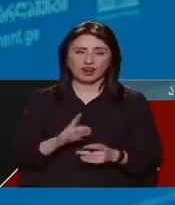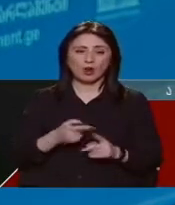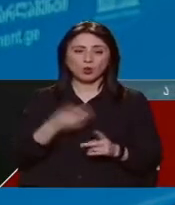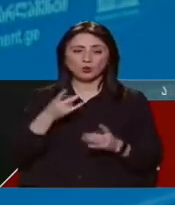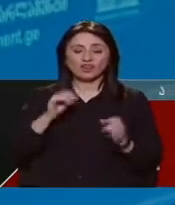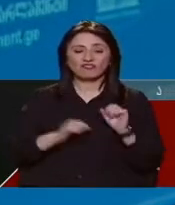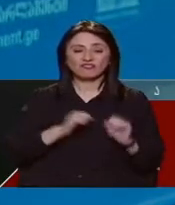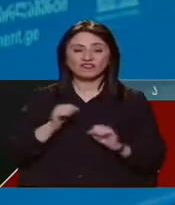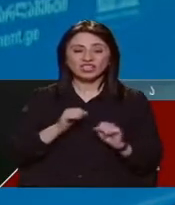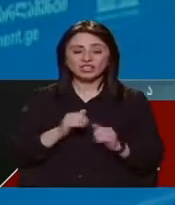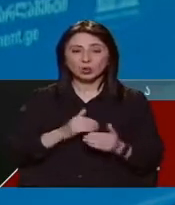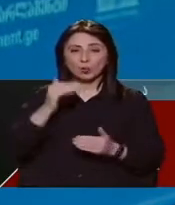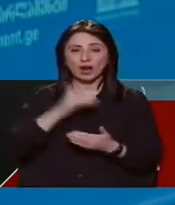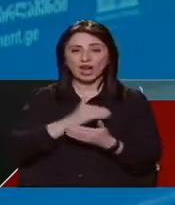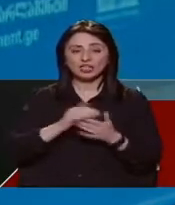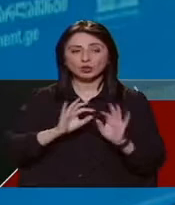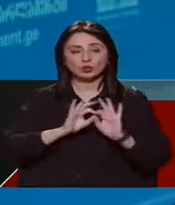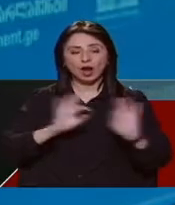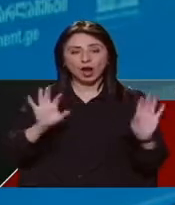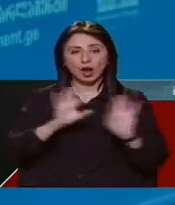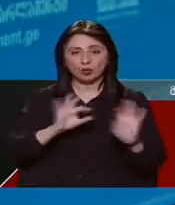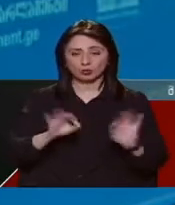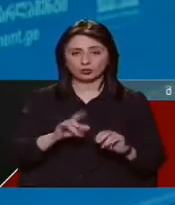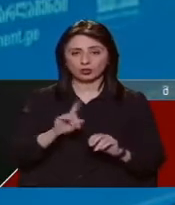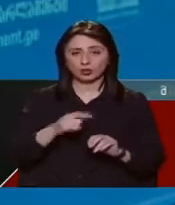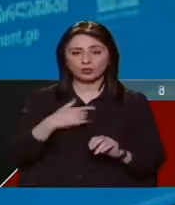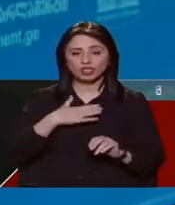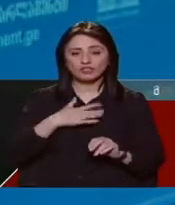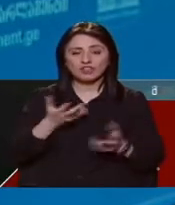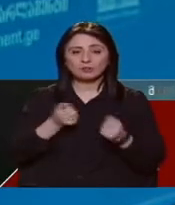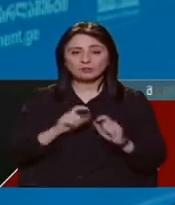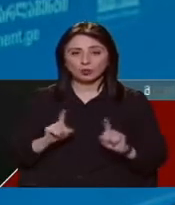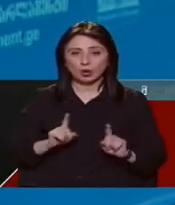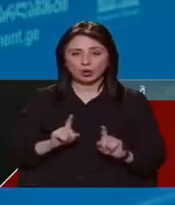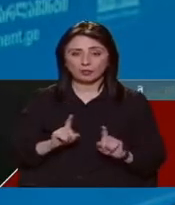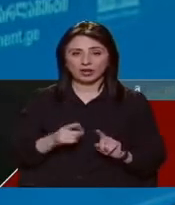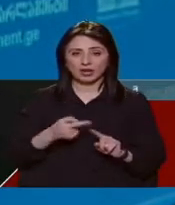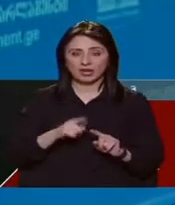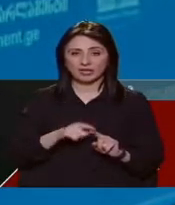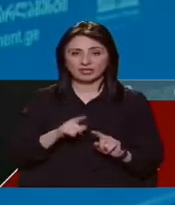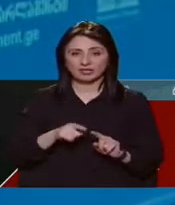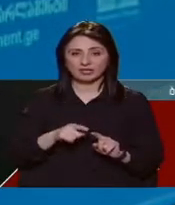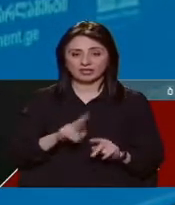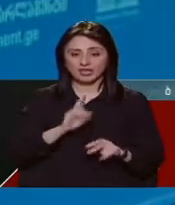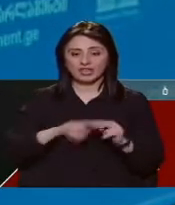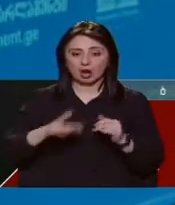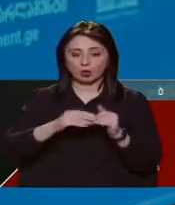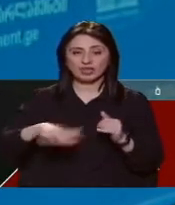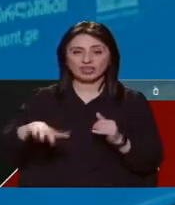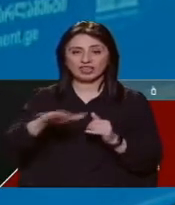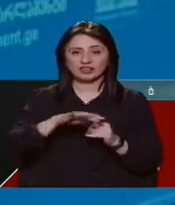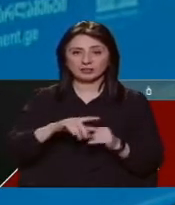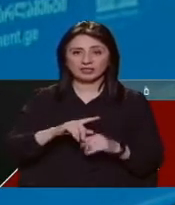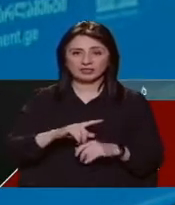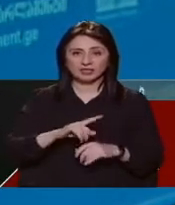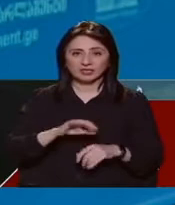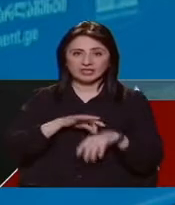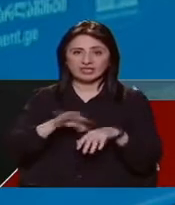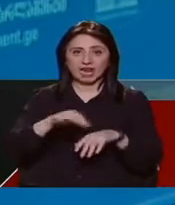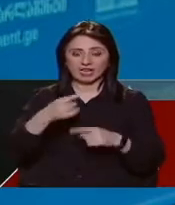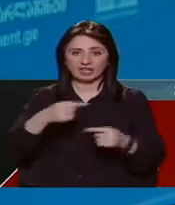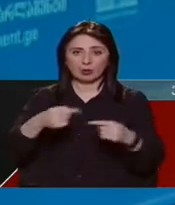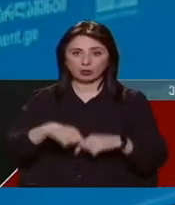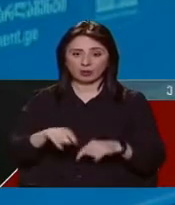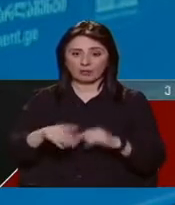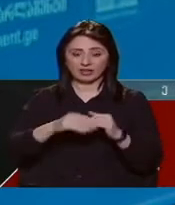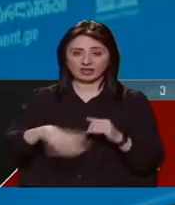უნდა ვეცადოთ, რომ უმაღლეს დონეზე აუხსნათ ის კონტექსტი, რომ ჩვენთვის მიუღებელია იმ დაკარგული ტერიტორიების ძალით დაბრუნება, რადგან